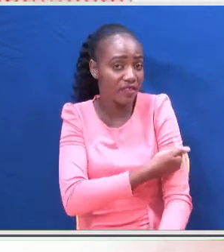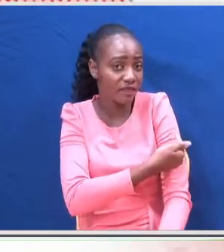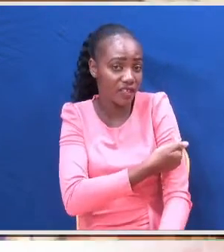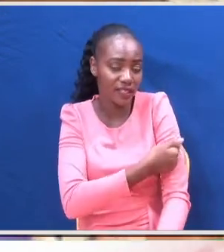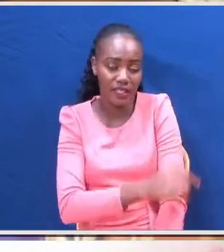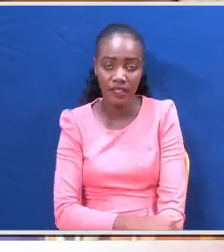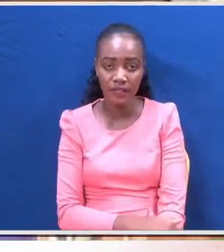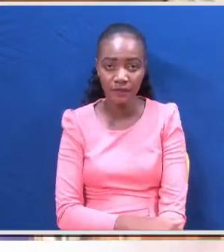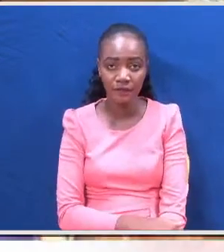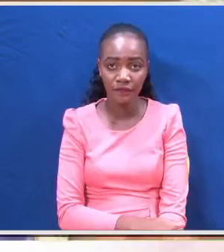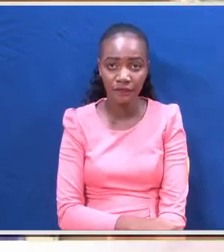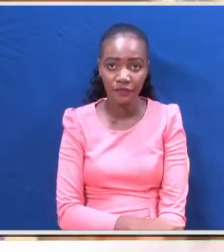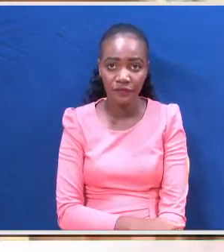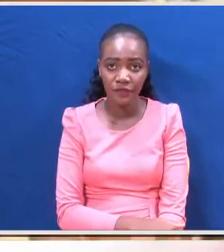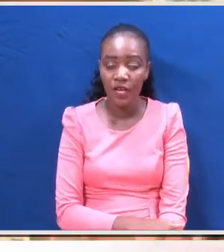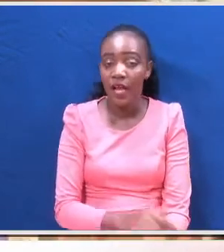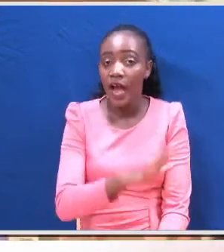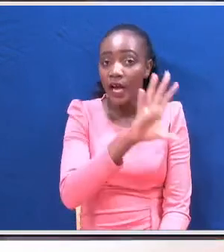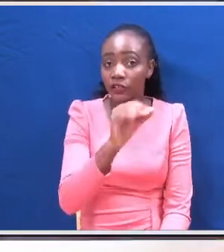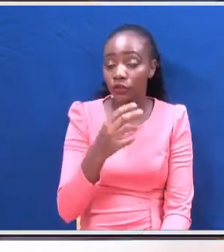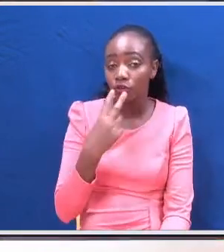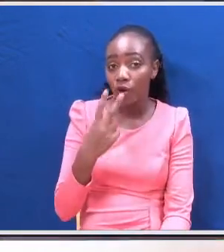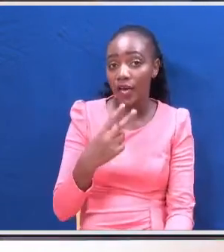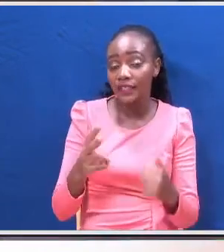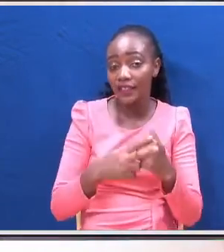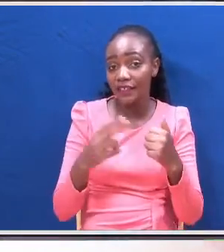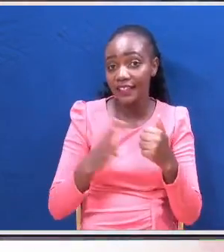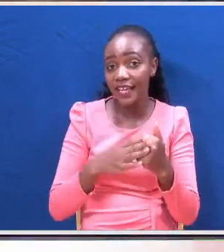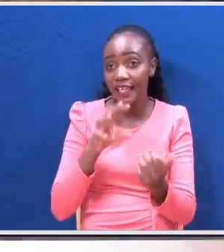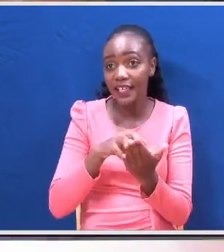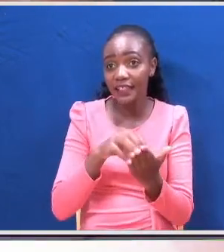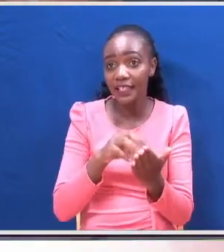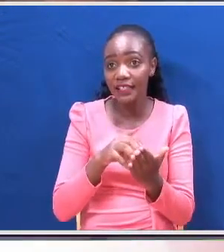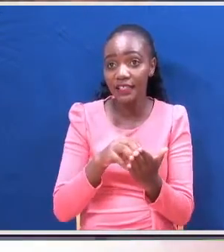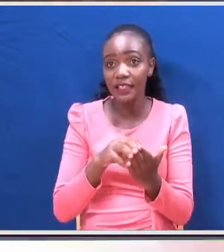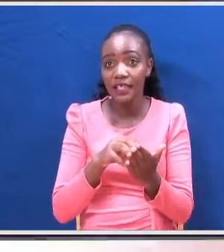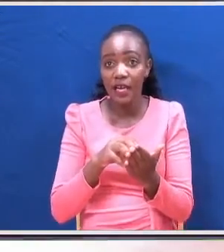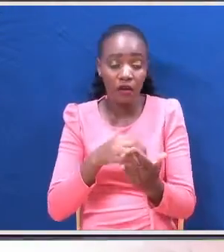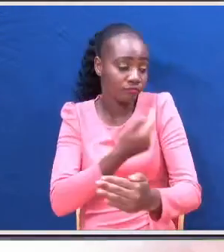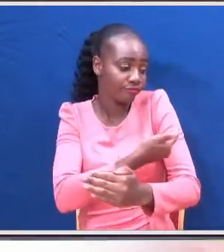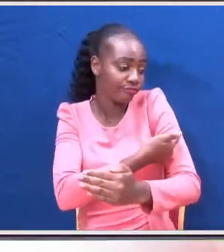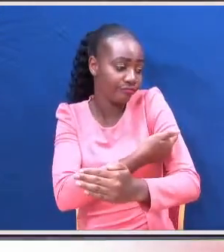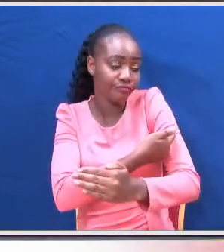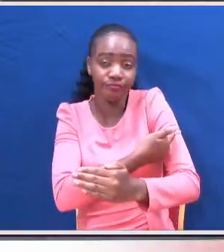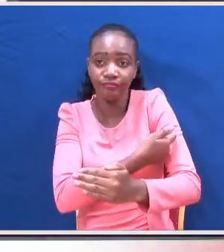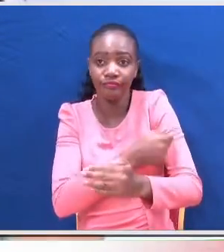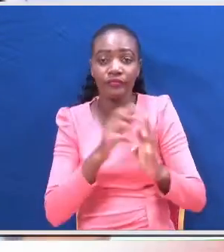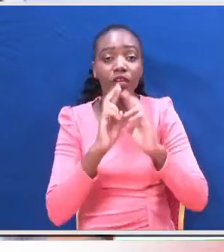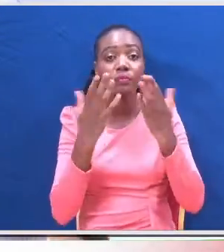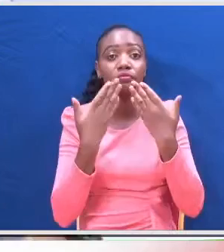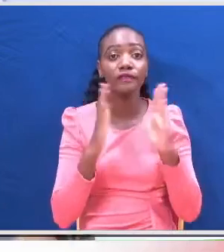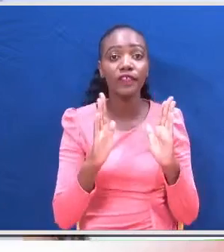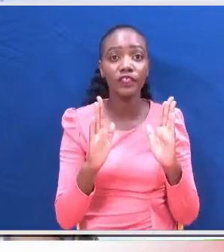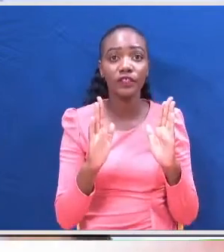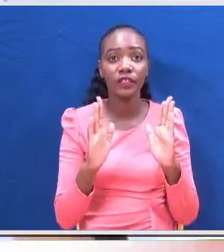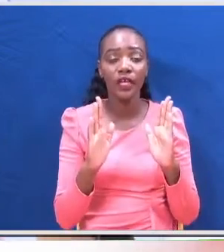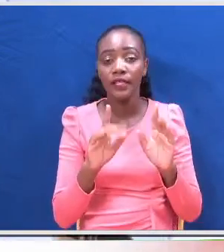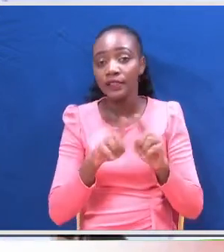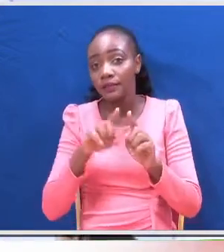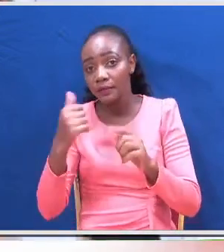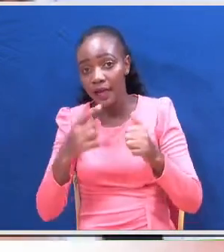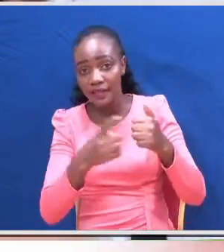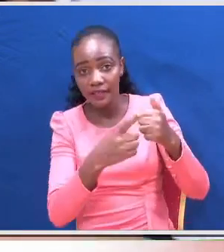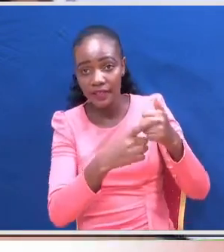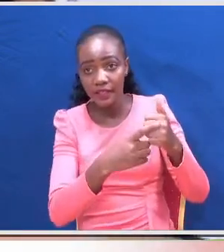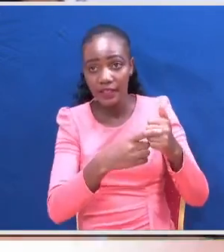the vaccine. Jumla ya visa 279 vya athari ya chanjo ya AstraZeneca vimeripotiwa nchini, 6 kati